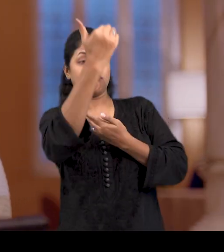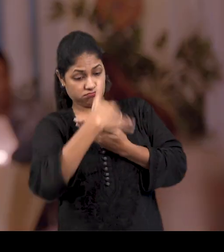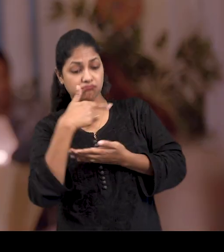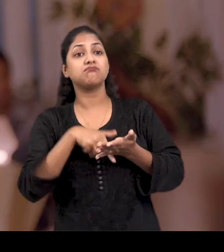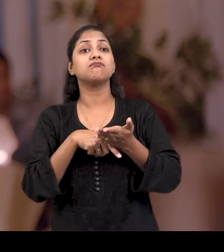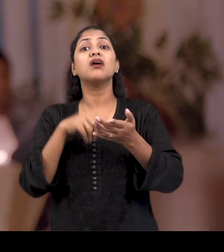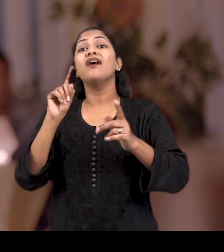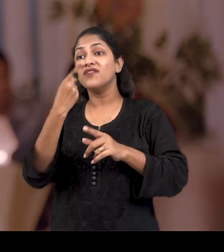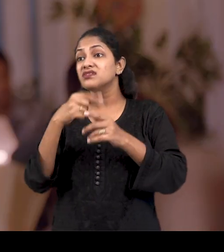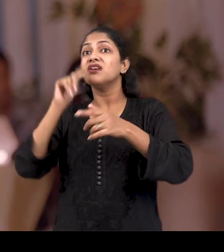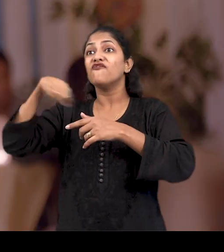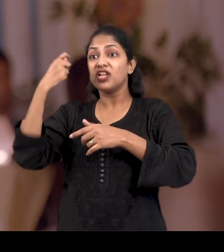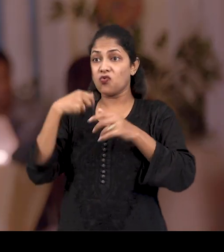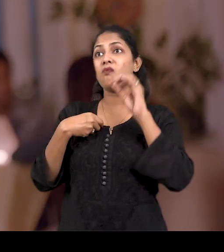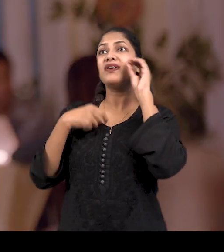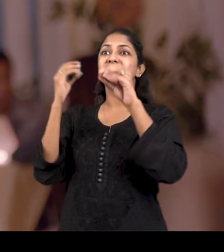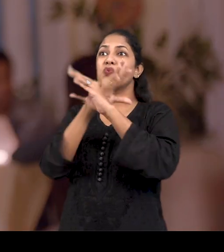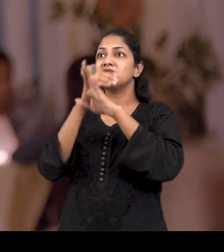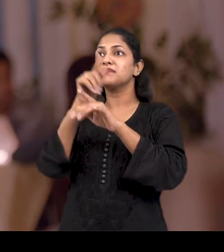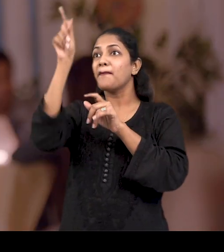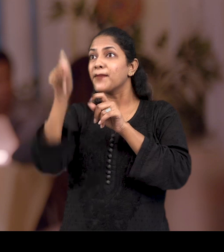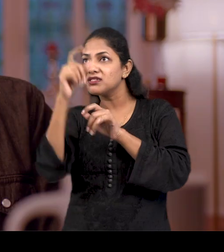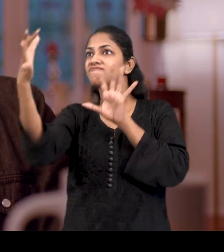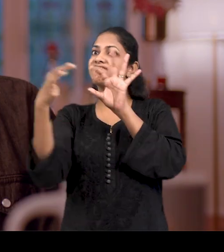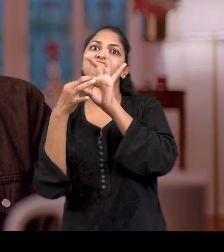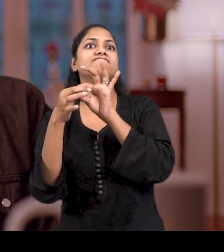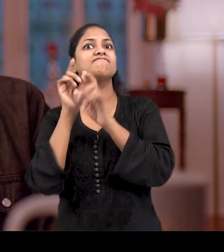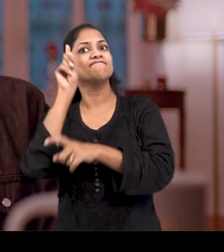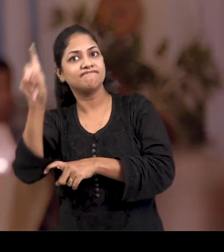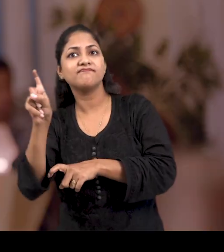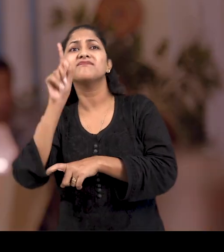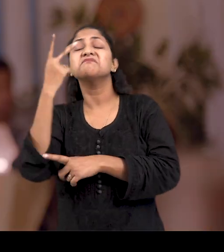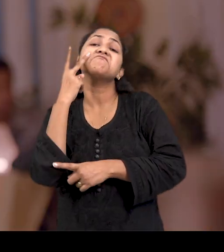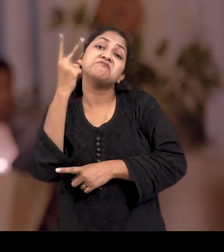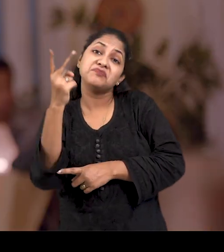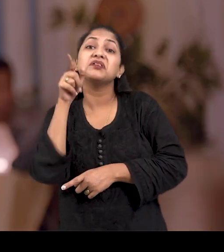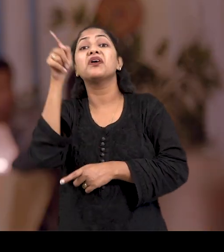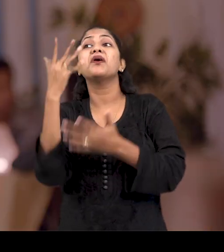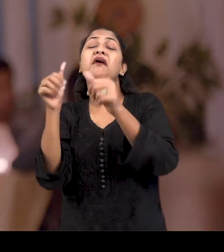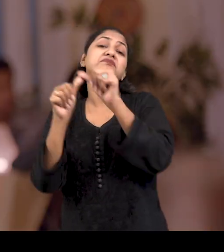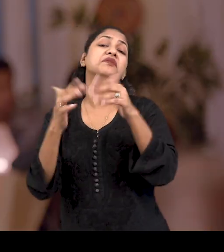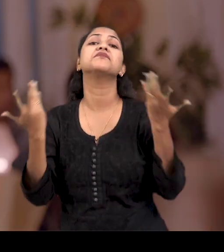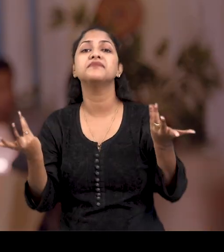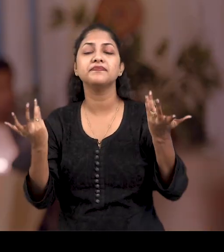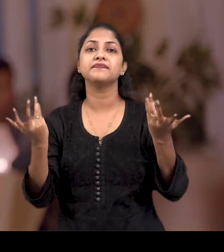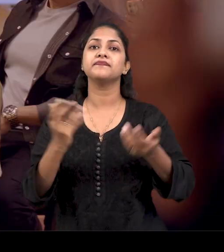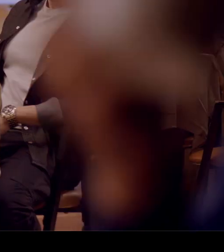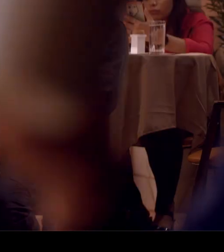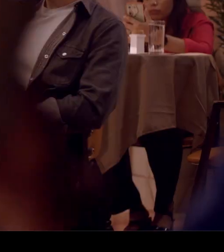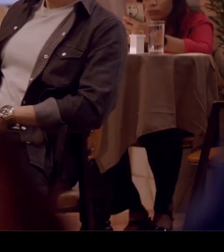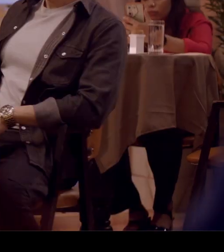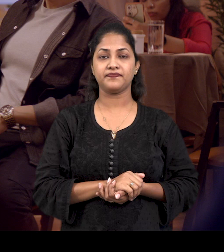મોકલો. હું આ વિડીયો સાથે એને સોશિયલ મીડિયા પર ટેગ કરીશ. પછી જોઈએ તે શું કહે છે આ